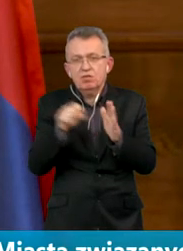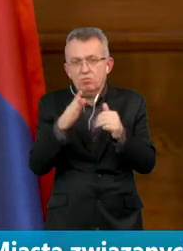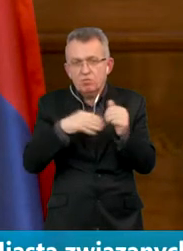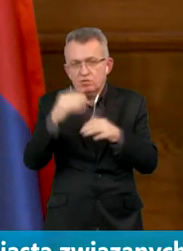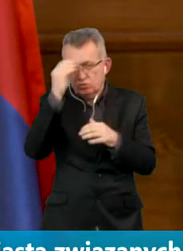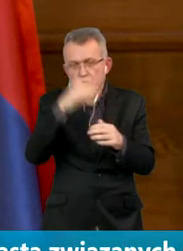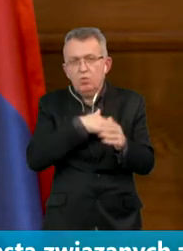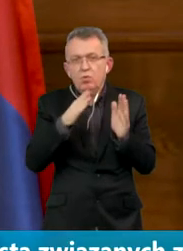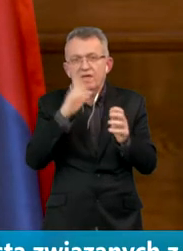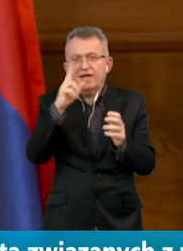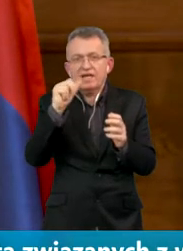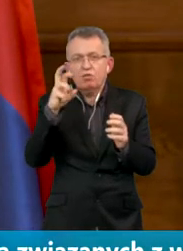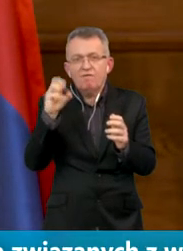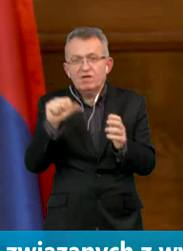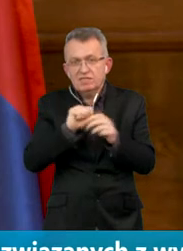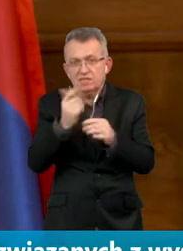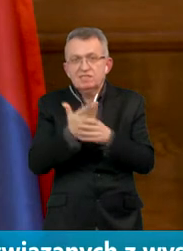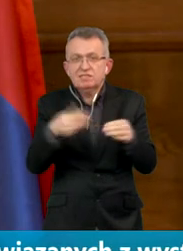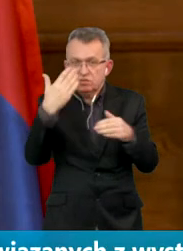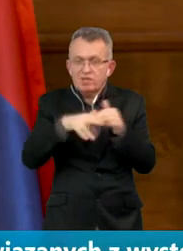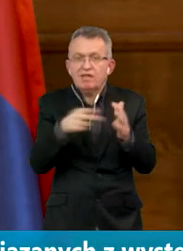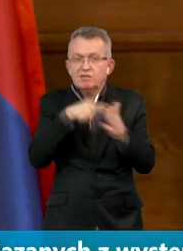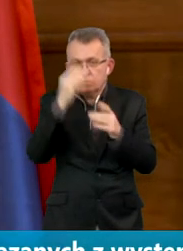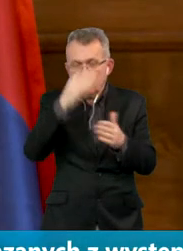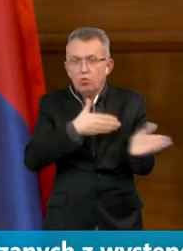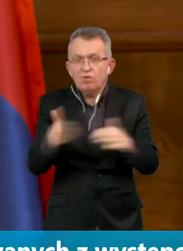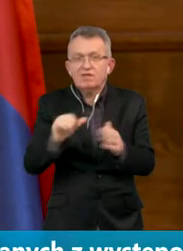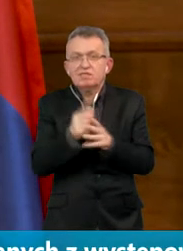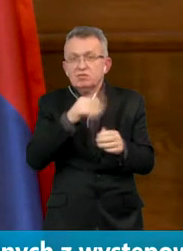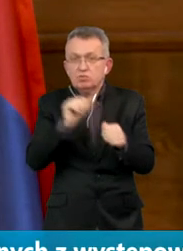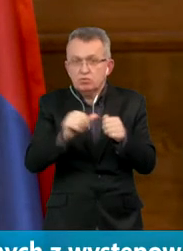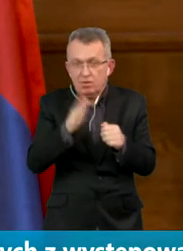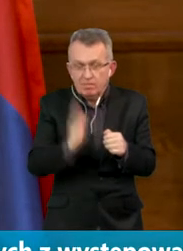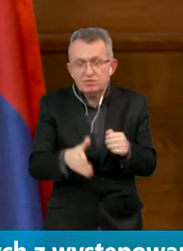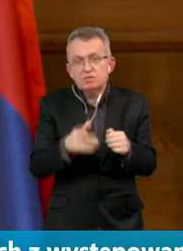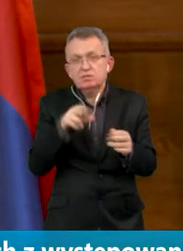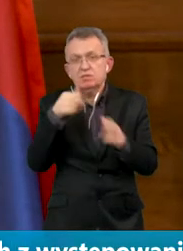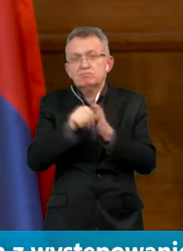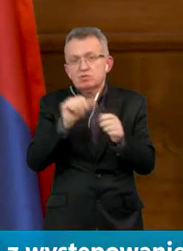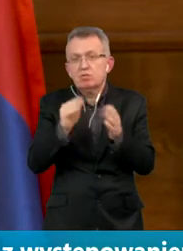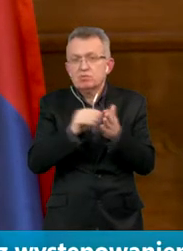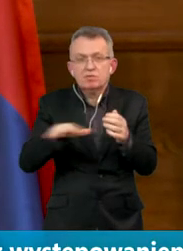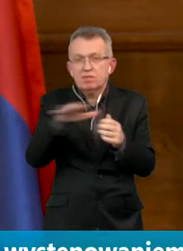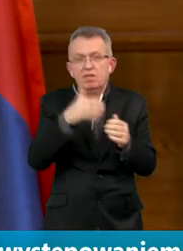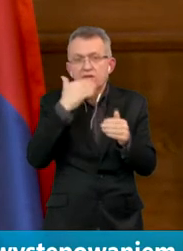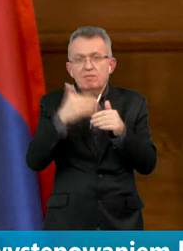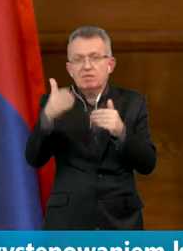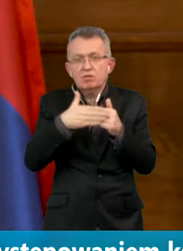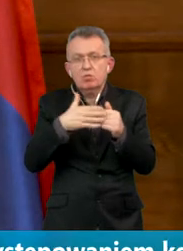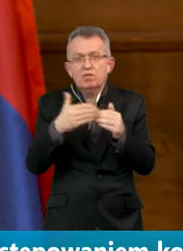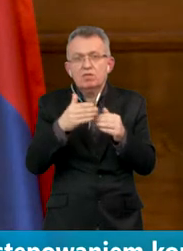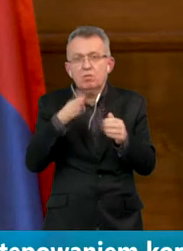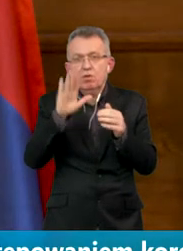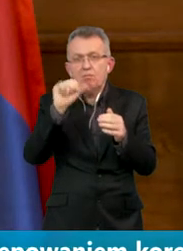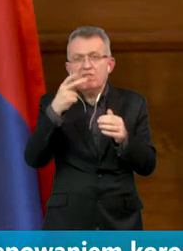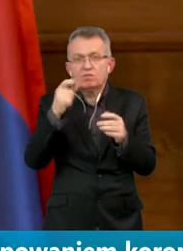szkoły przykredowej. Czy jest już data zakończenia budowy? Czy jest przewidziany oddział przedszkolny? W rejonie osiedla przydałoby się przedszkole. Najbliższa placówka znajduje się przy